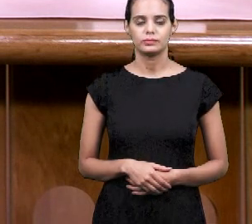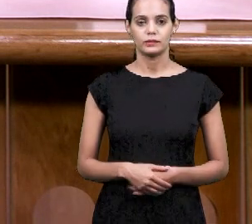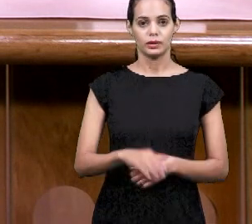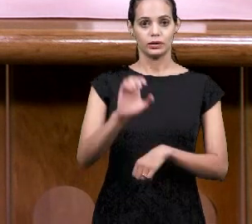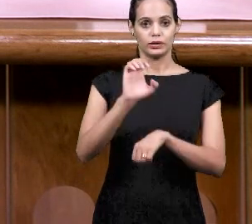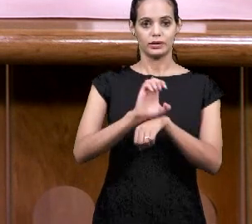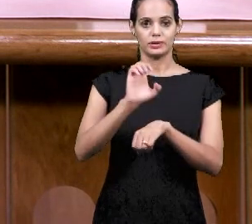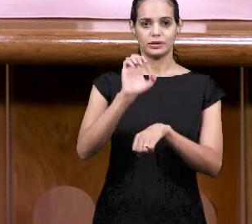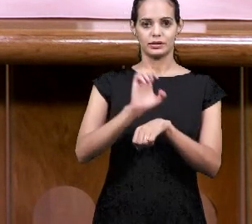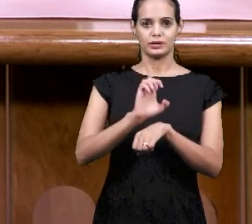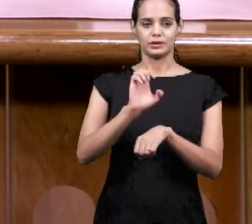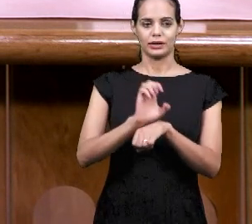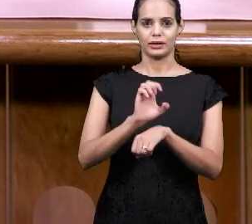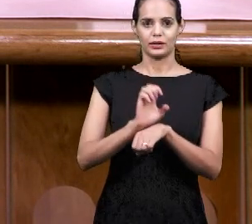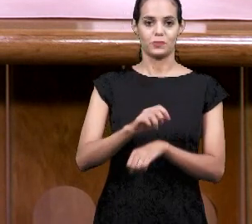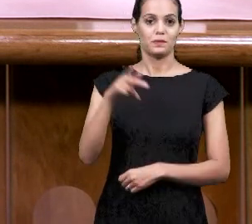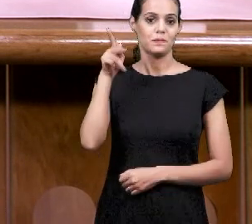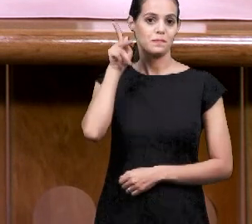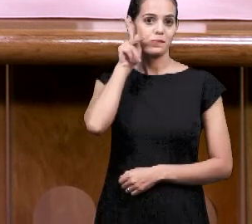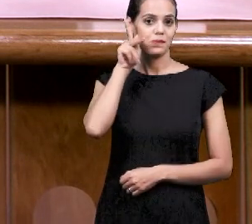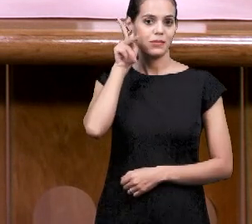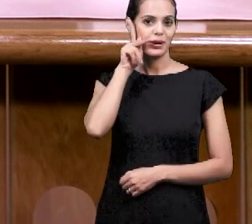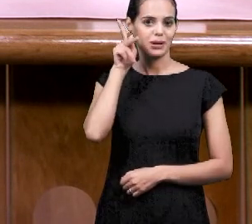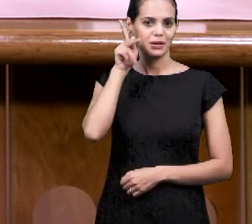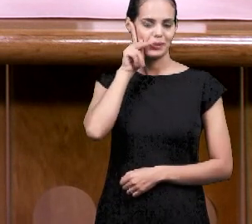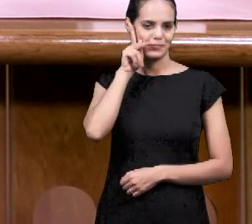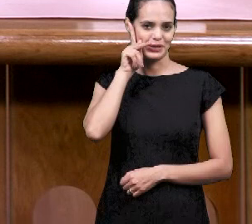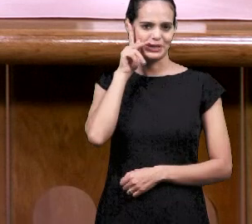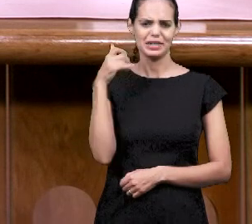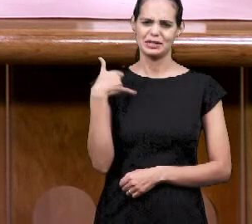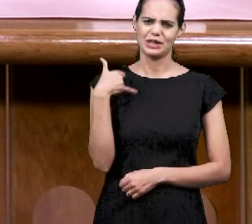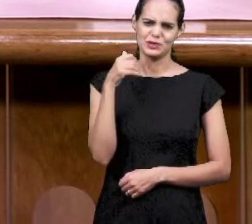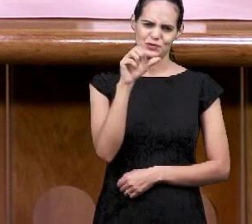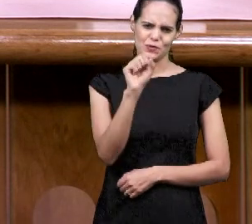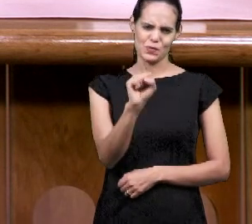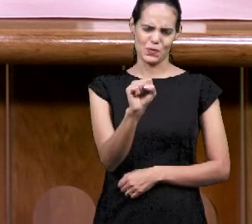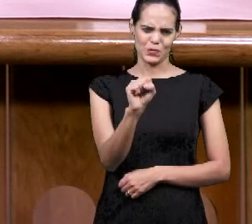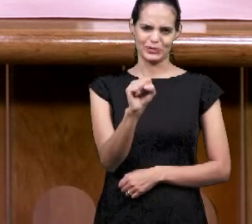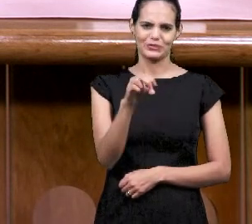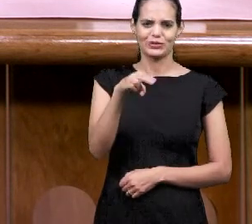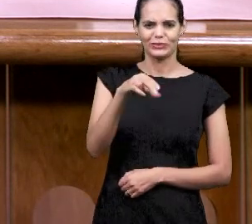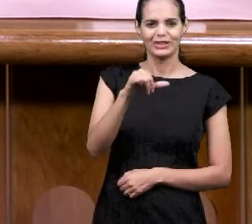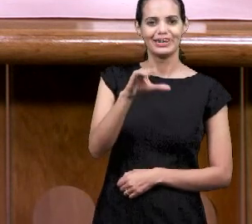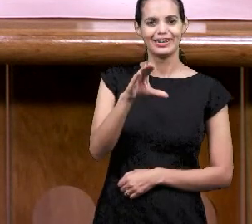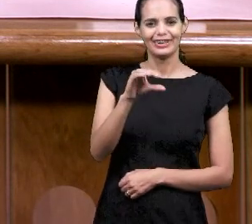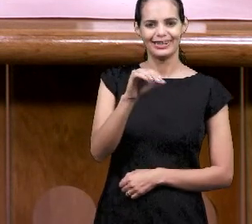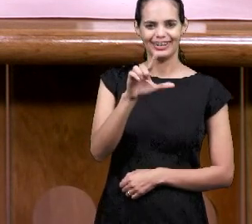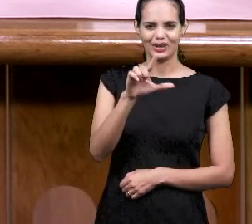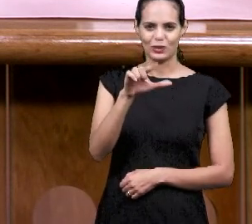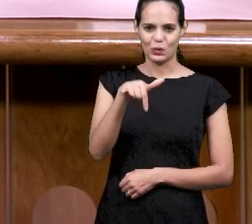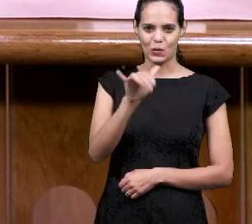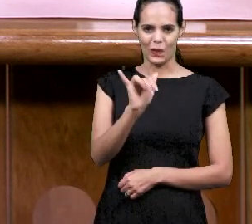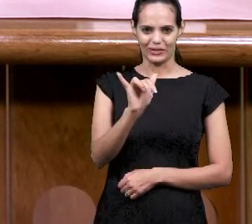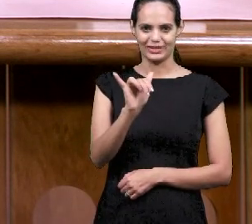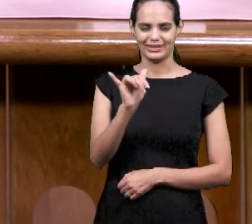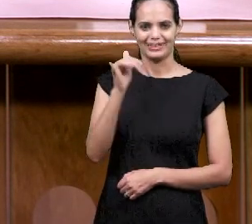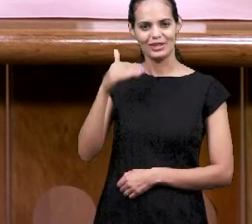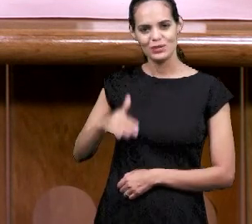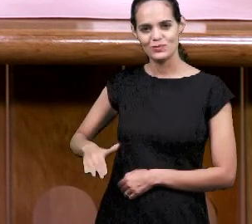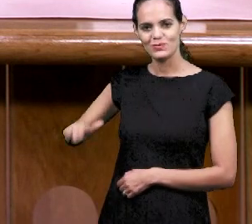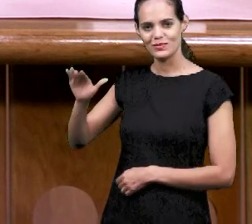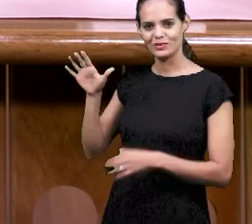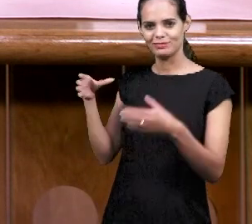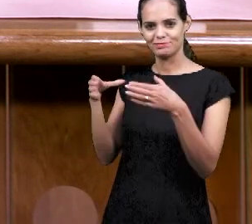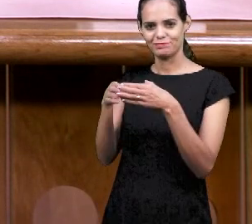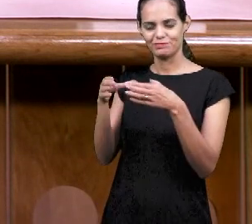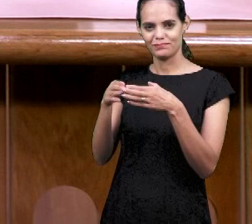à cette église école biblique dominicale. Après, la réponse 4 va être donnée du côté de Rio de Janeiro, la sœur Janaína,